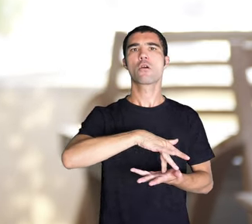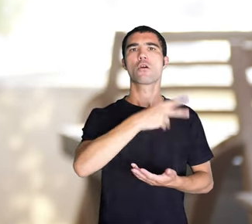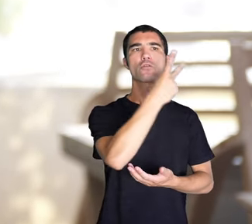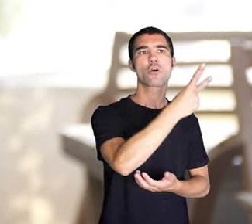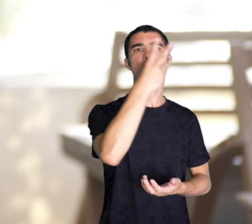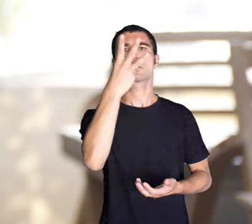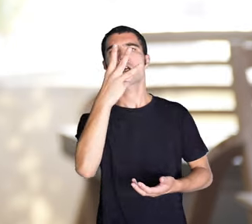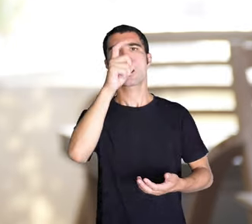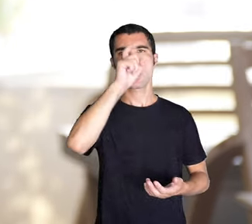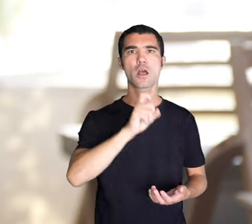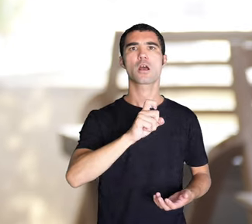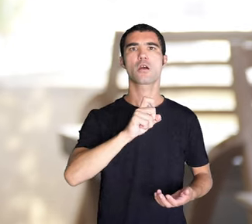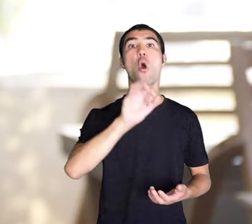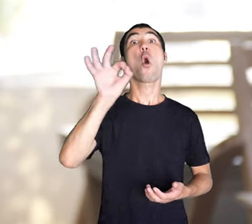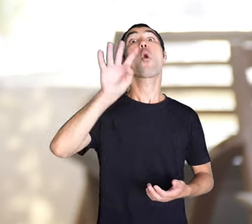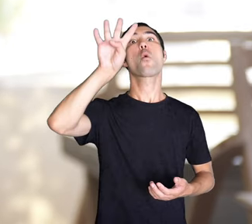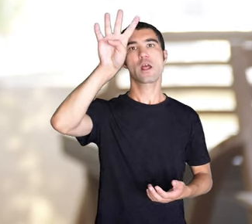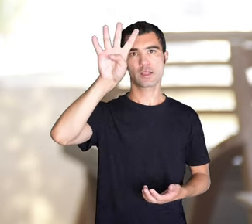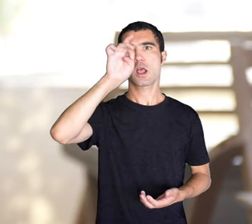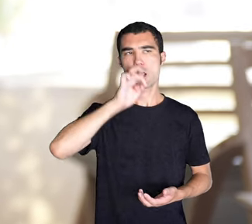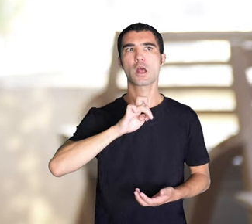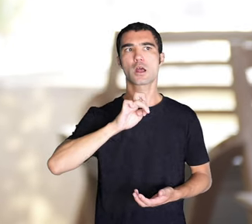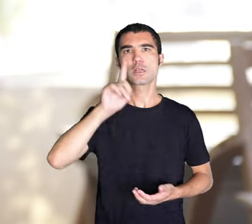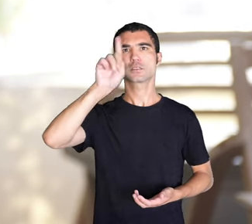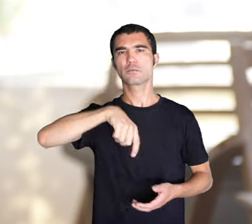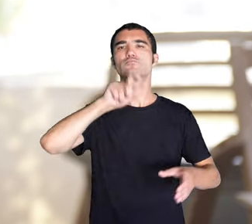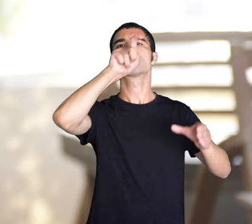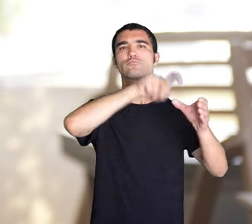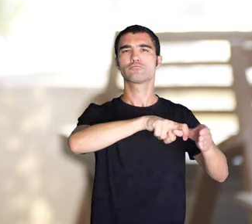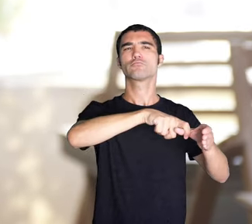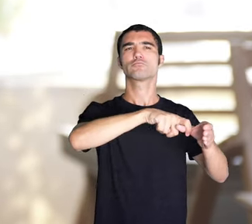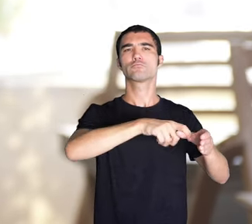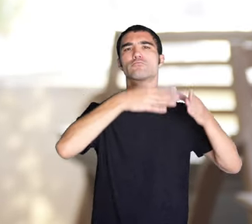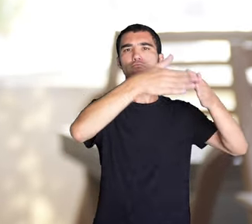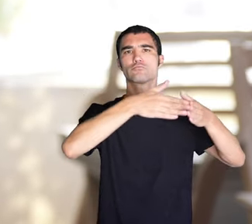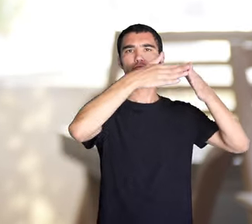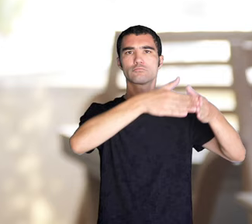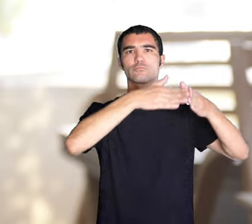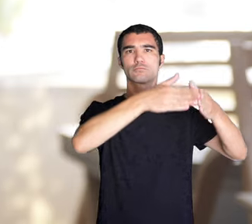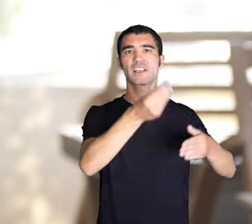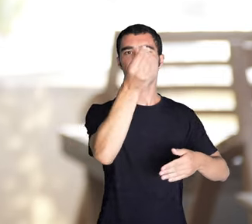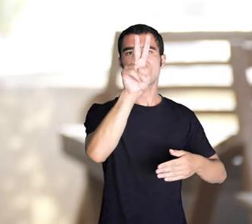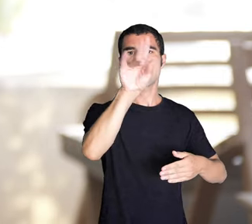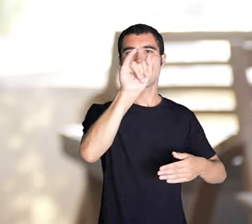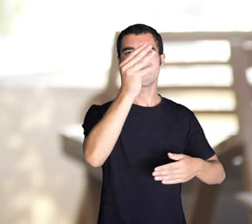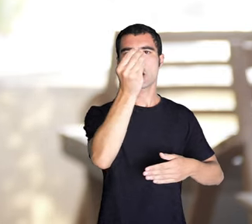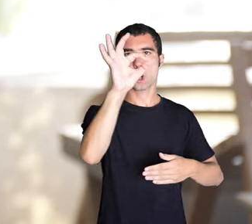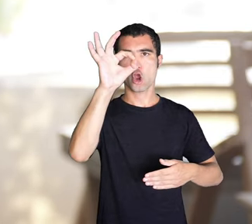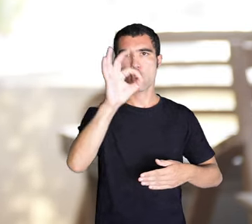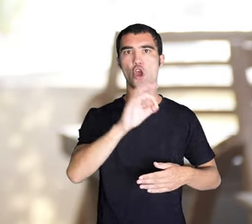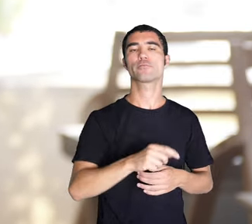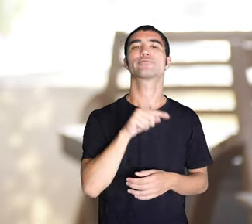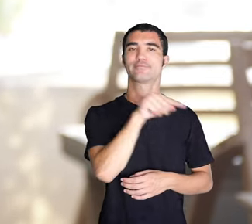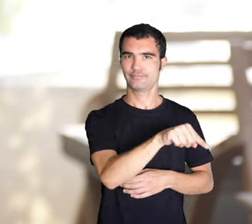dos o tres anys, o quatre, amb una barca que li deien en Quico, el